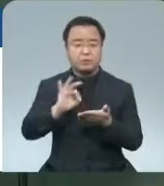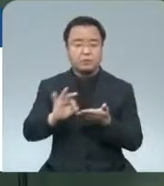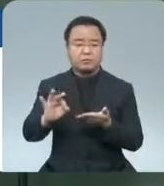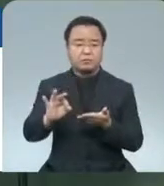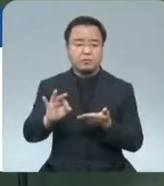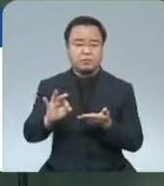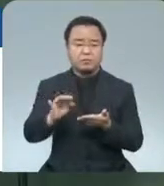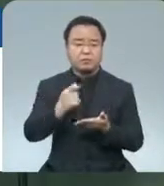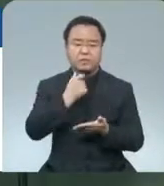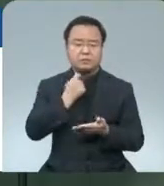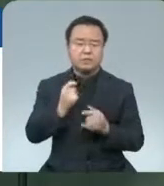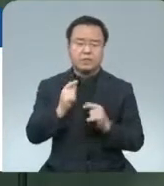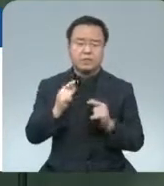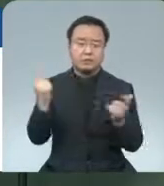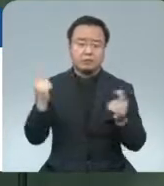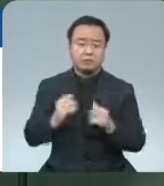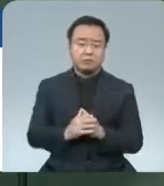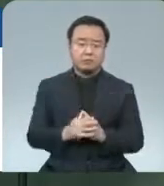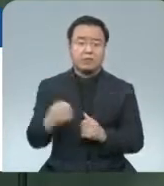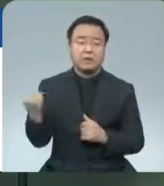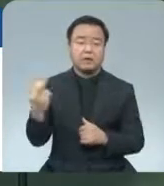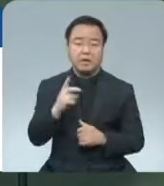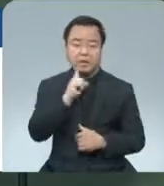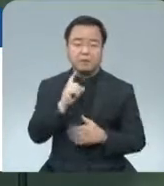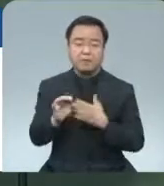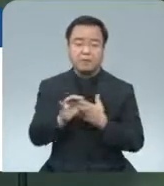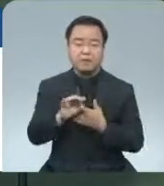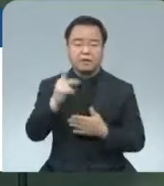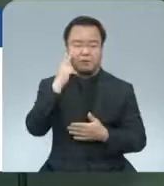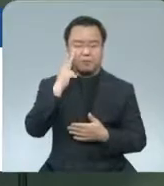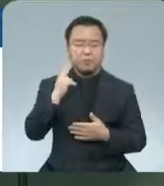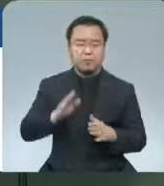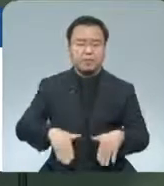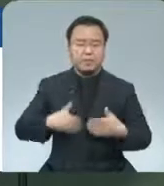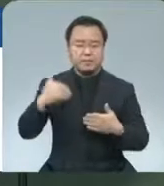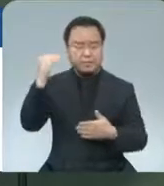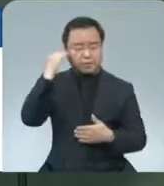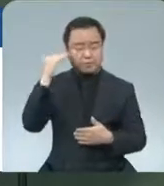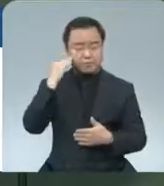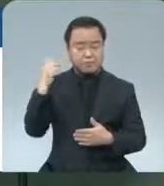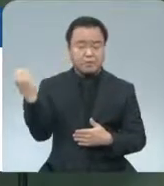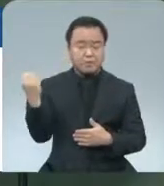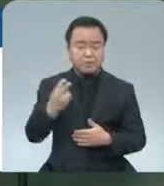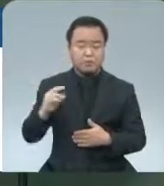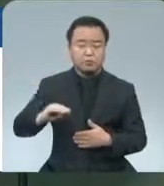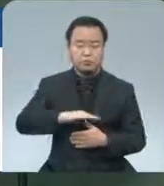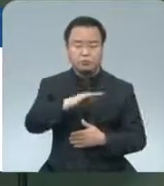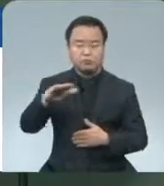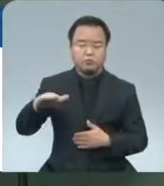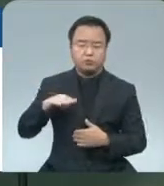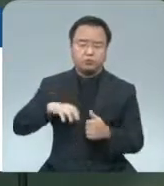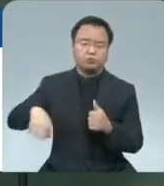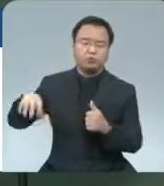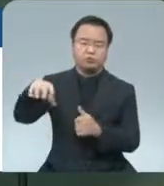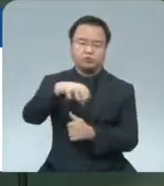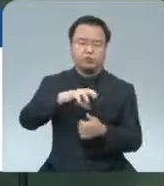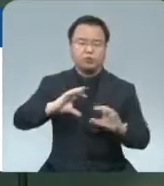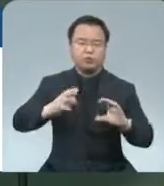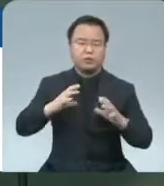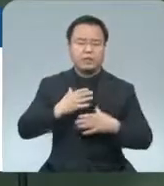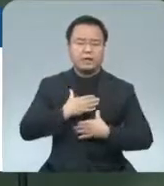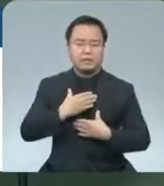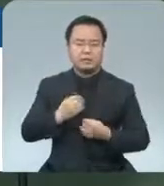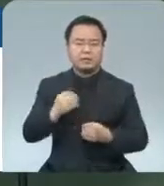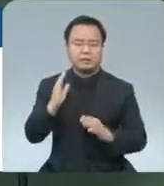pertahanan diri dia mengatakan Korea Utara tidak ingin menggunakan senjata itu terhadap pihak lain dan tidak akan melanggar atau membahayakan